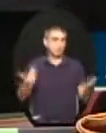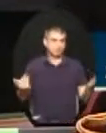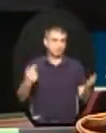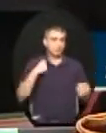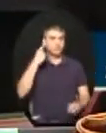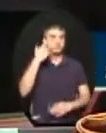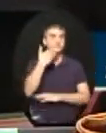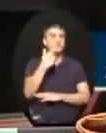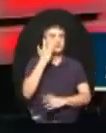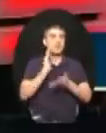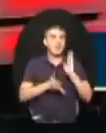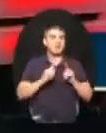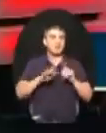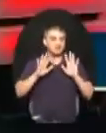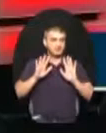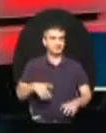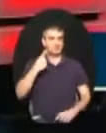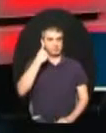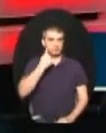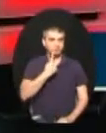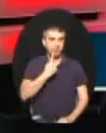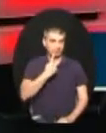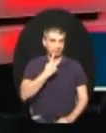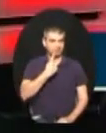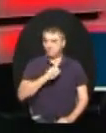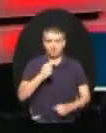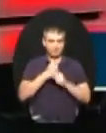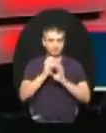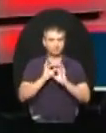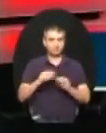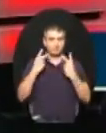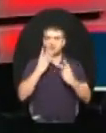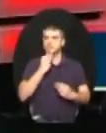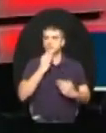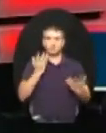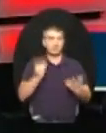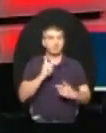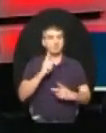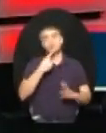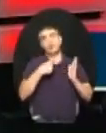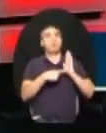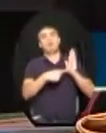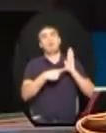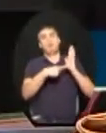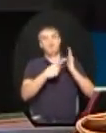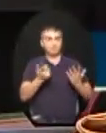אני חושבת שמדינה אלימה, גזענית, מושחתת, לא מייצגת שום ערך יהודי. ואלה שמנופפים